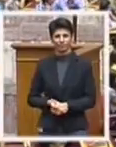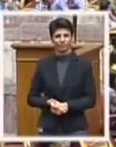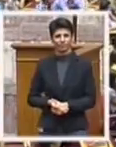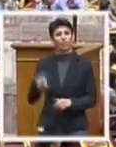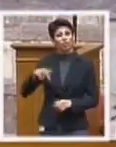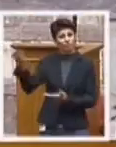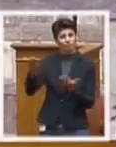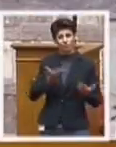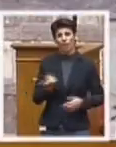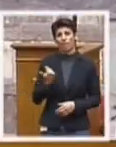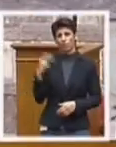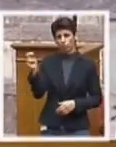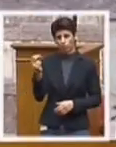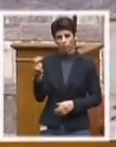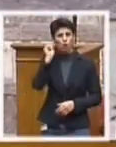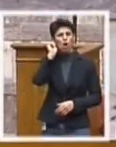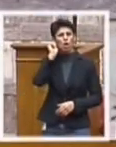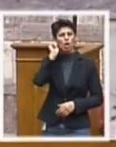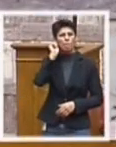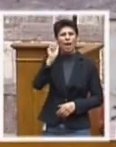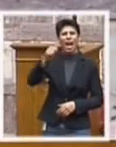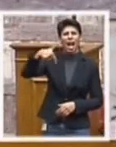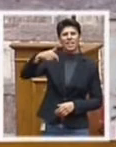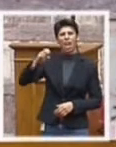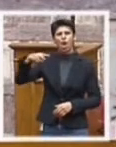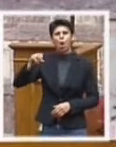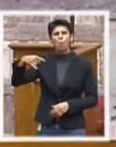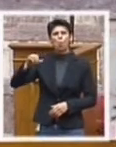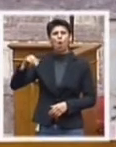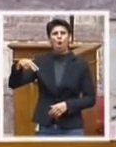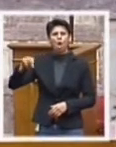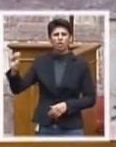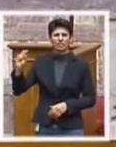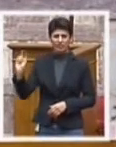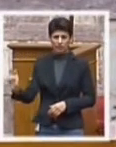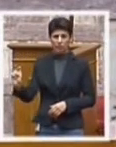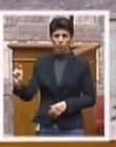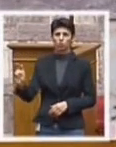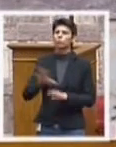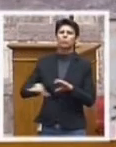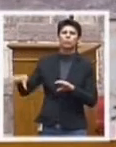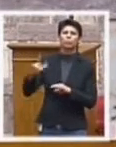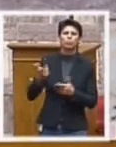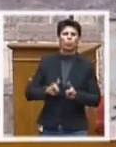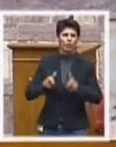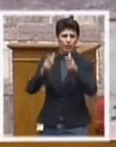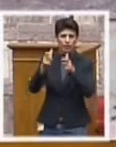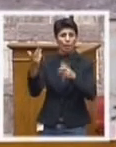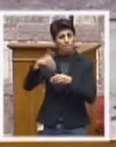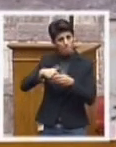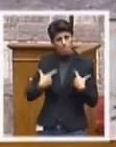Το λόγο έχει τώρα έφυγος βουλευτής Αγγελόπουλος Χρήστος από τον νομό Ηλίας, ήταν μέλος της Επιτροπής Κοινωνικών Υποθέσεων.